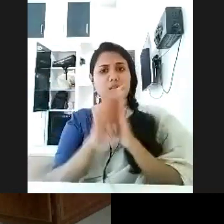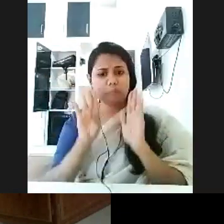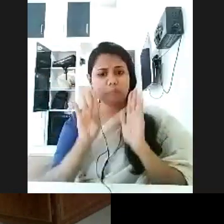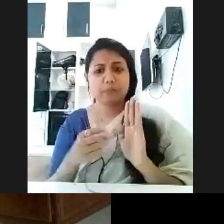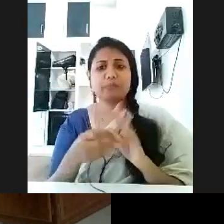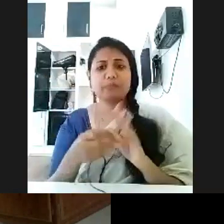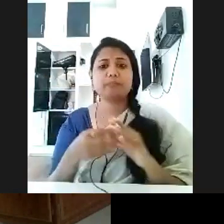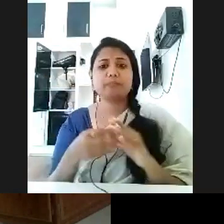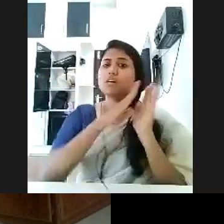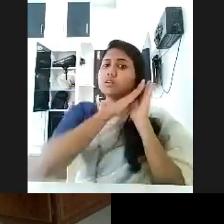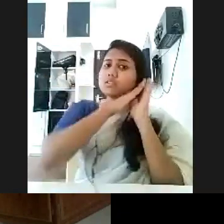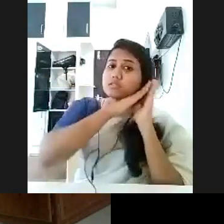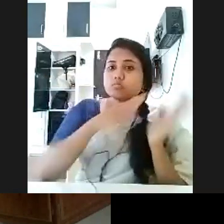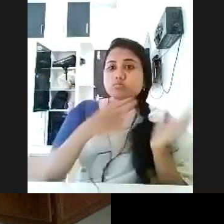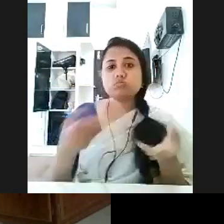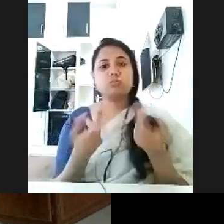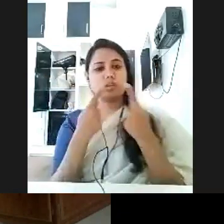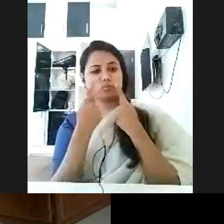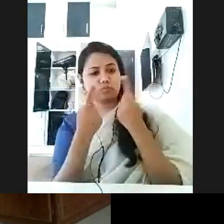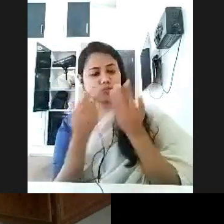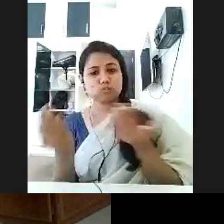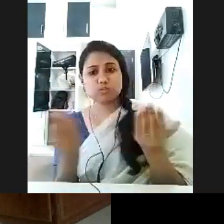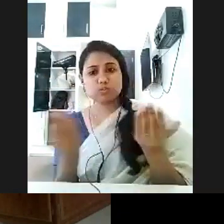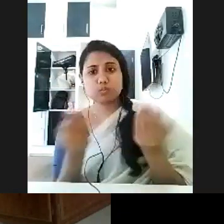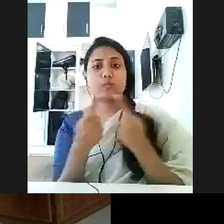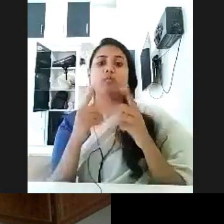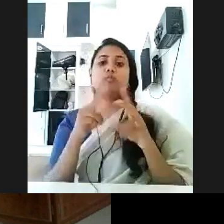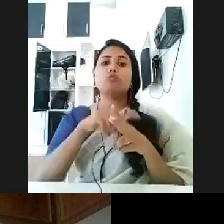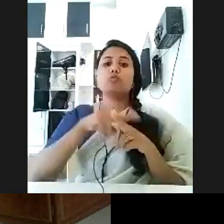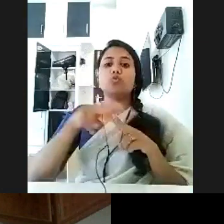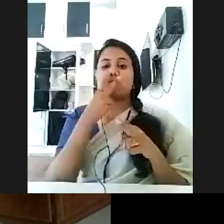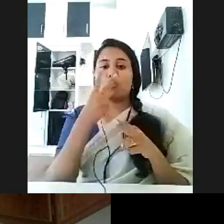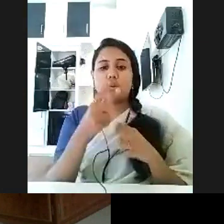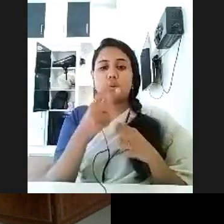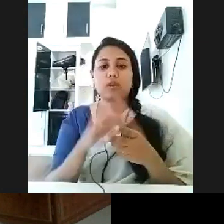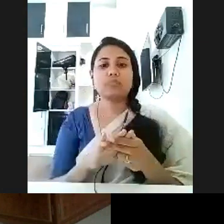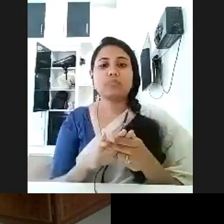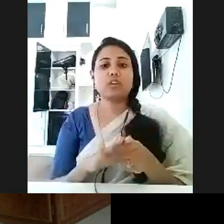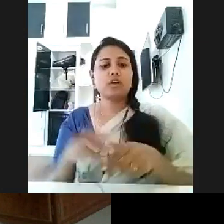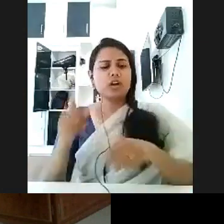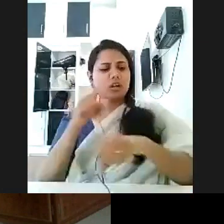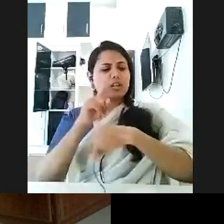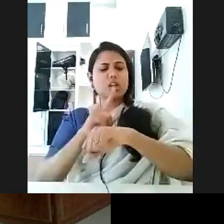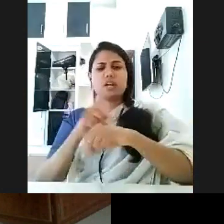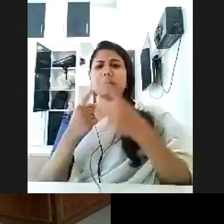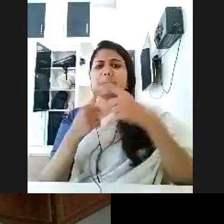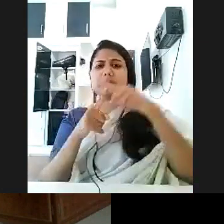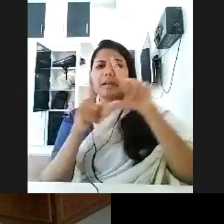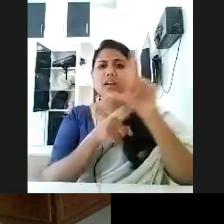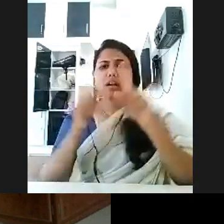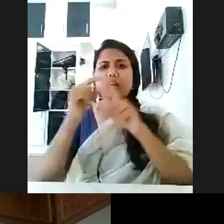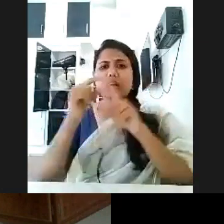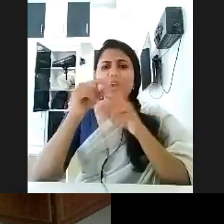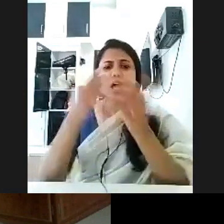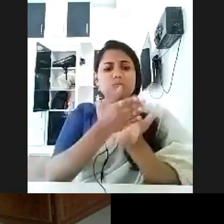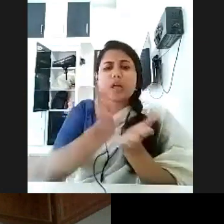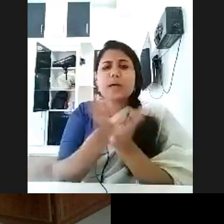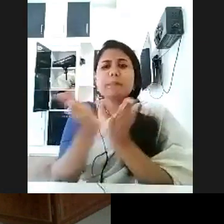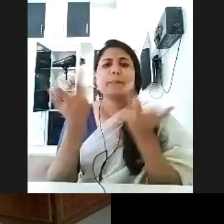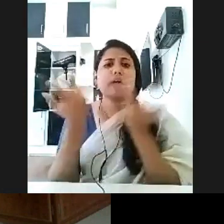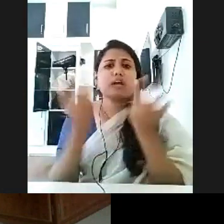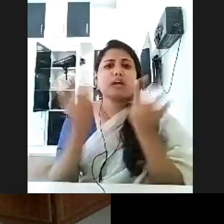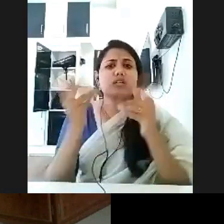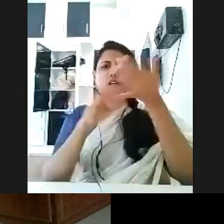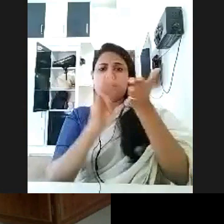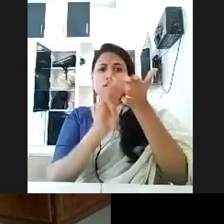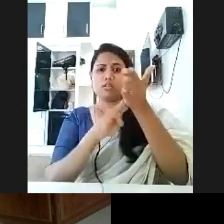കുട്ടികളുടെ സ്ലീപ്പ് സ്റ്റഡി ഒന്ന് വേണ്ടി വരും. സോ ഇതൊക്കെ നമുക്ക് വേണം. ആൻഡ് കുട്ടികൾ ഏത് ടൈപ്പ് ഓഫ് SMA ആണ്, ജനറ്റിക് റിപ്പോർട്ട് എക്സാക്ട്ലി എന്താണ്, ഇതെല്ലാം കൂടെ ഒന്ന്